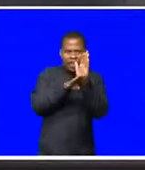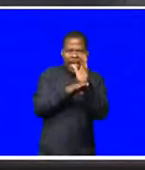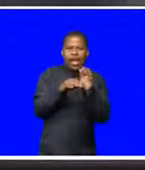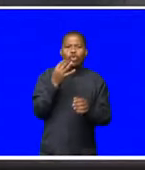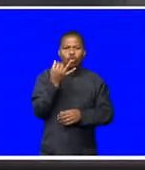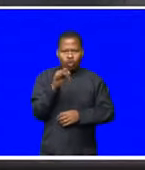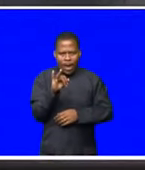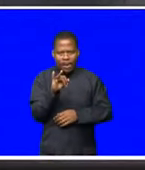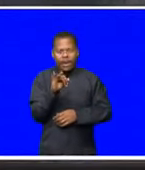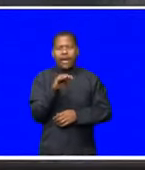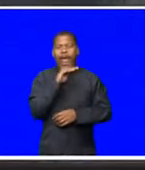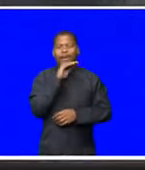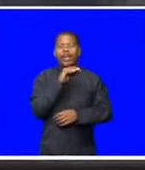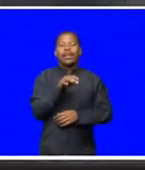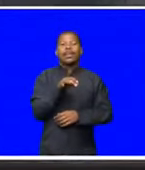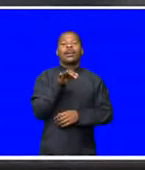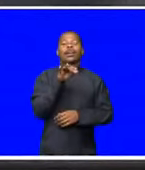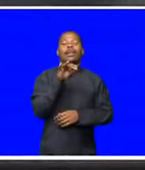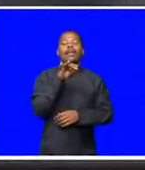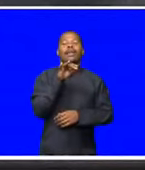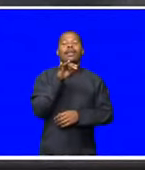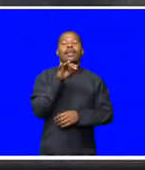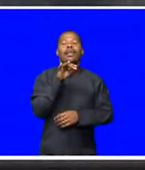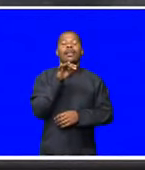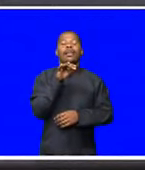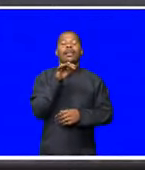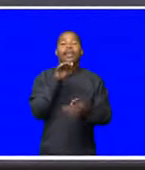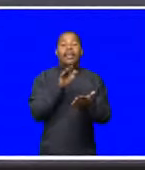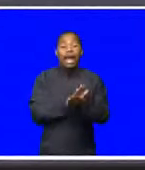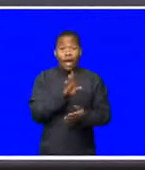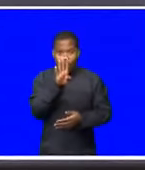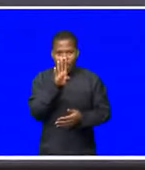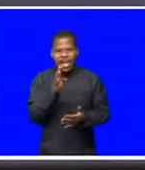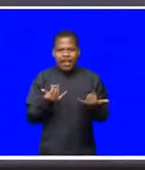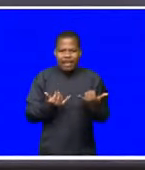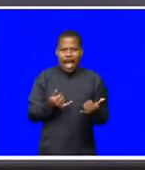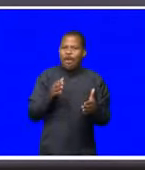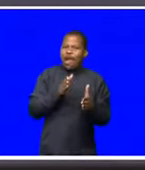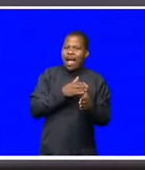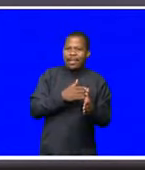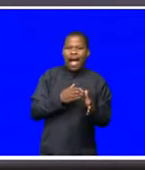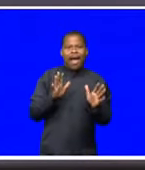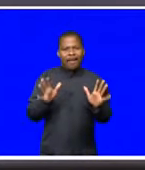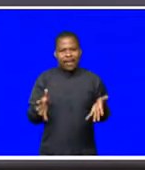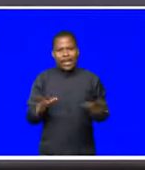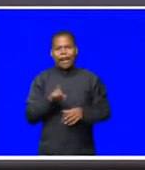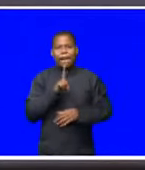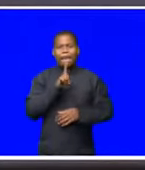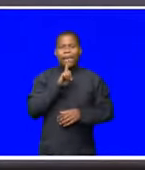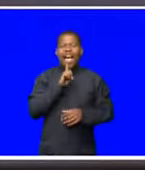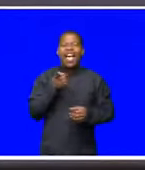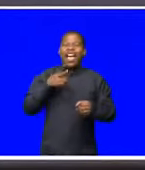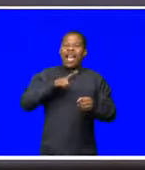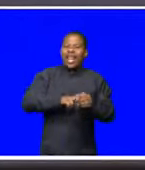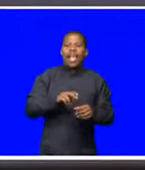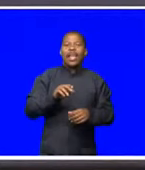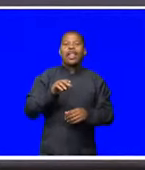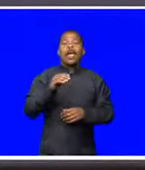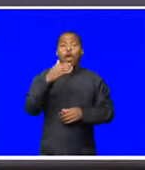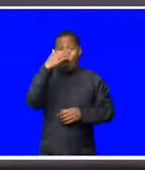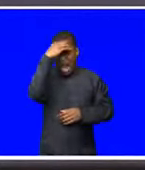lamabili letili shumi nakune sitiphendvulile lesikola noko umcwaningi mabhuku